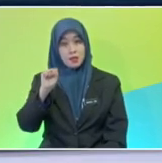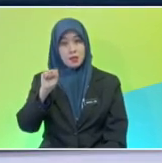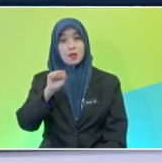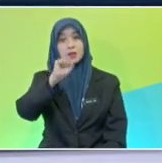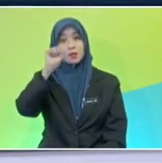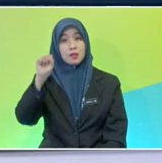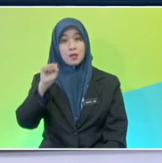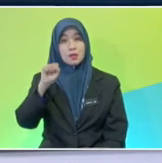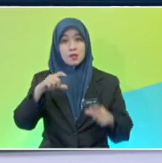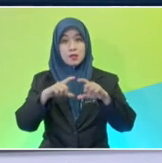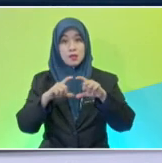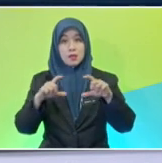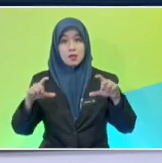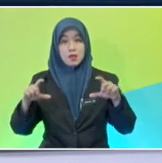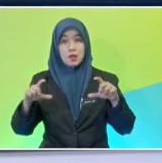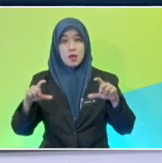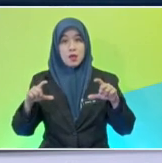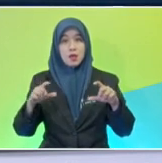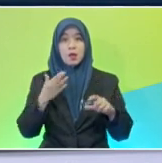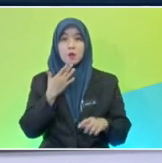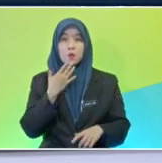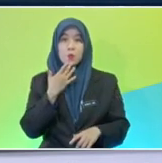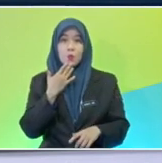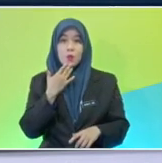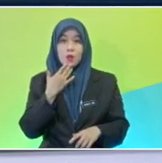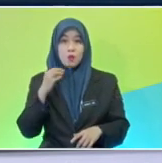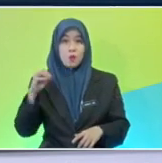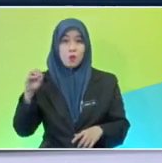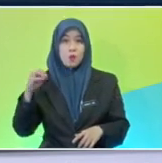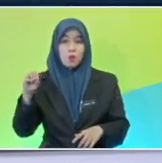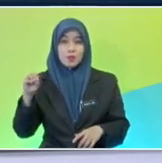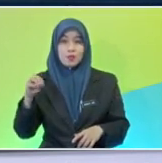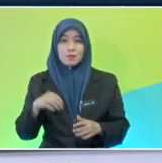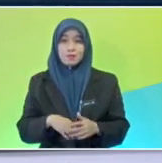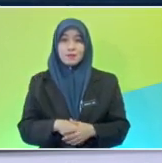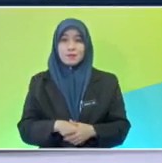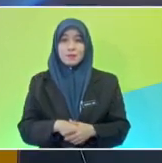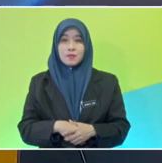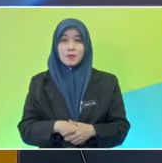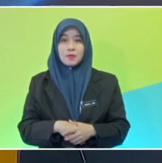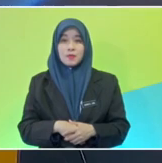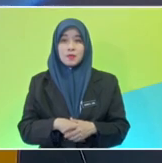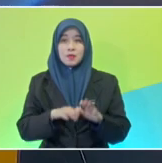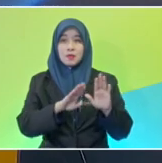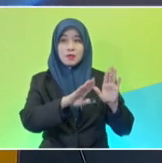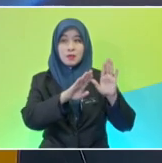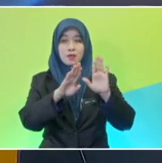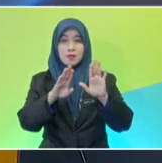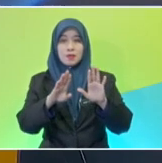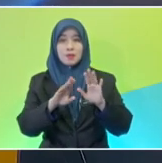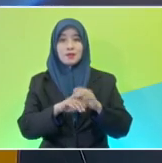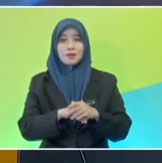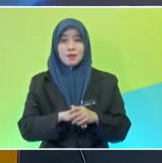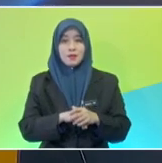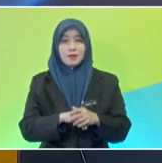Selasa pula. Ini mana dia satu ya? Warna jingga. So cikgu cabutkan dekat bawah ni supaya tak kesulitan